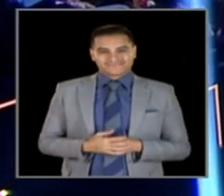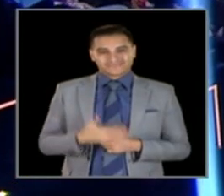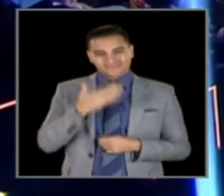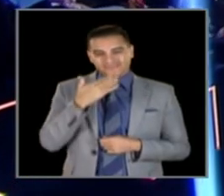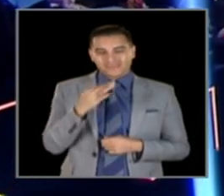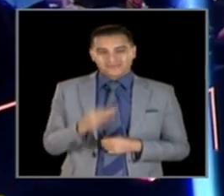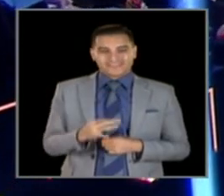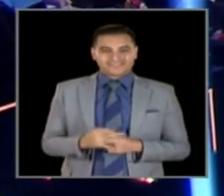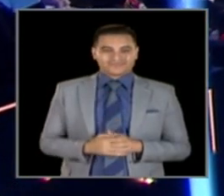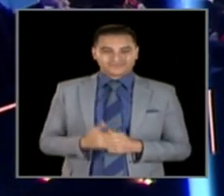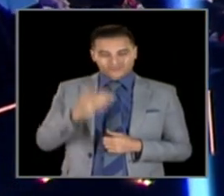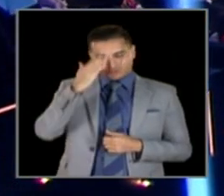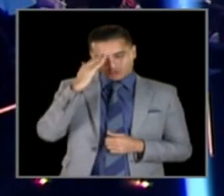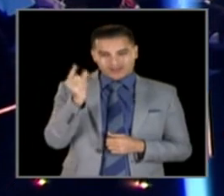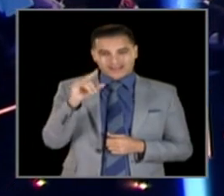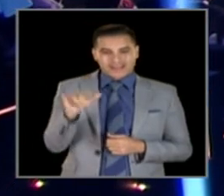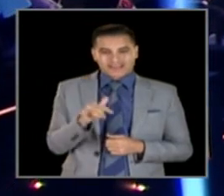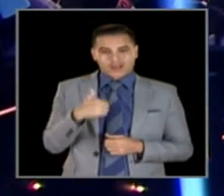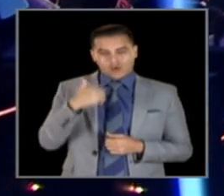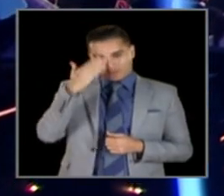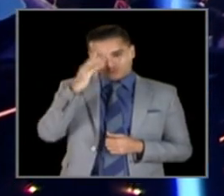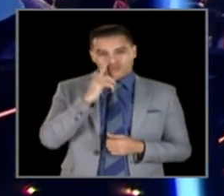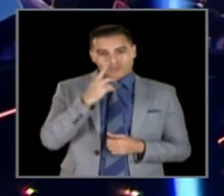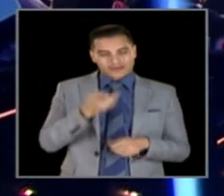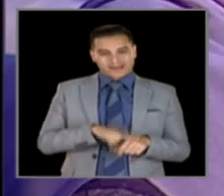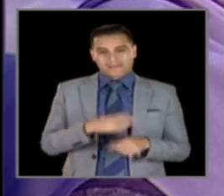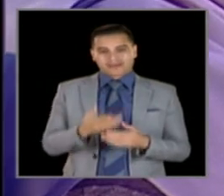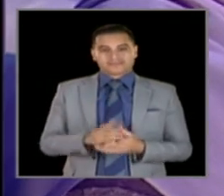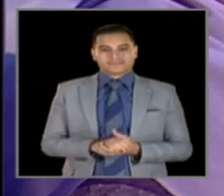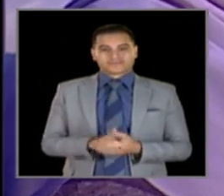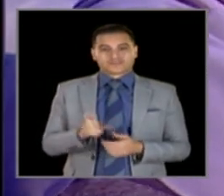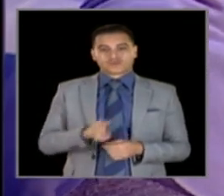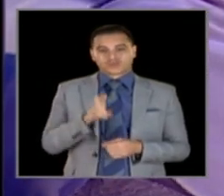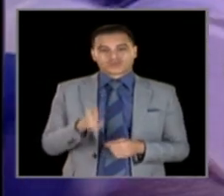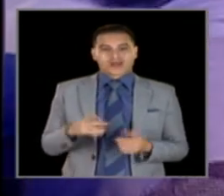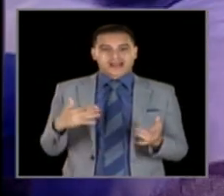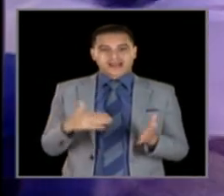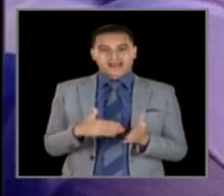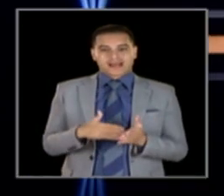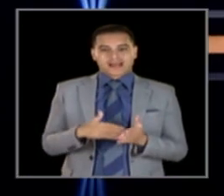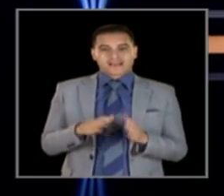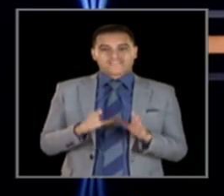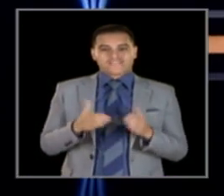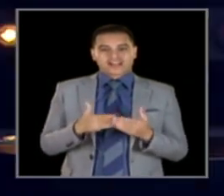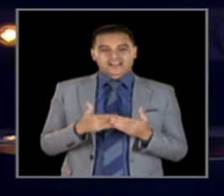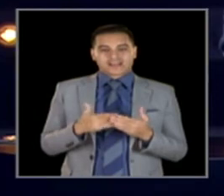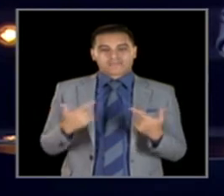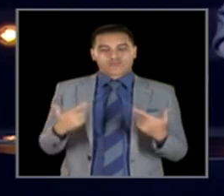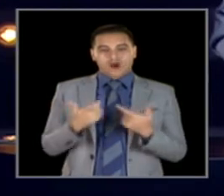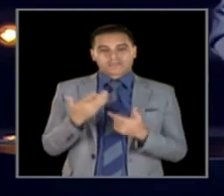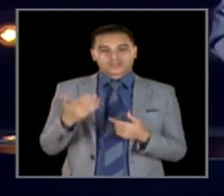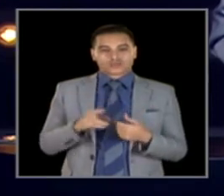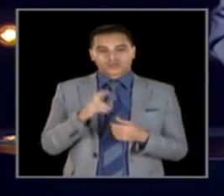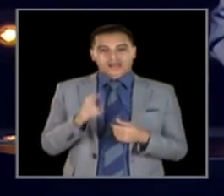حاجه جميله جدا. اشكرك يا ندى وبشكر مامتك كمان. السؤال الاخير لفريق فايترز، سؤال